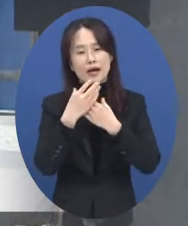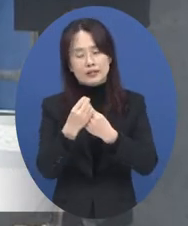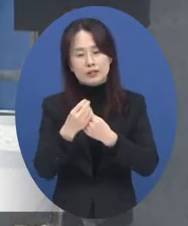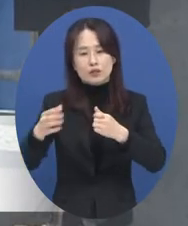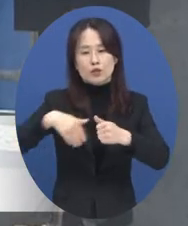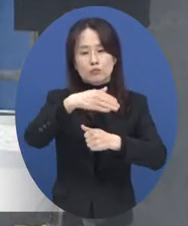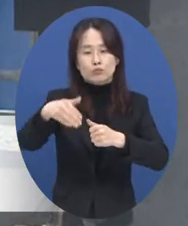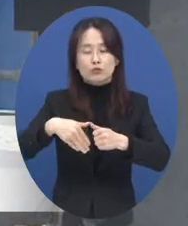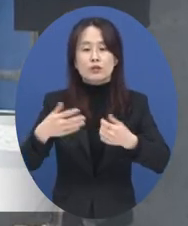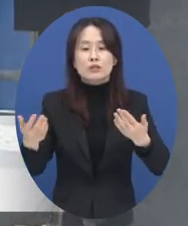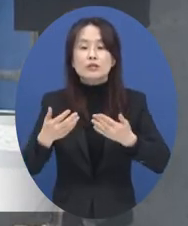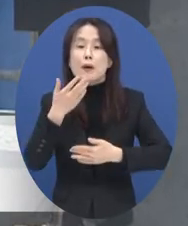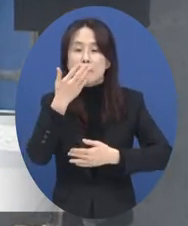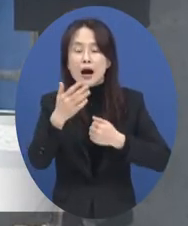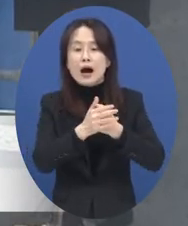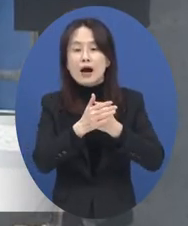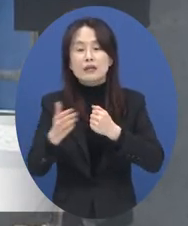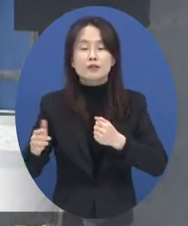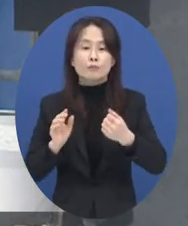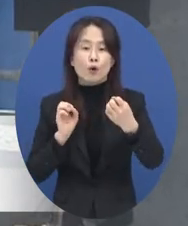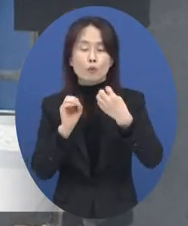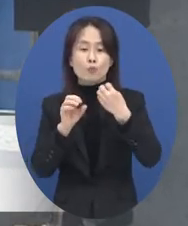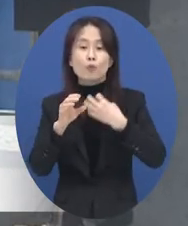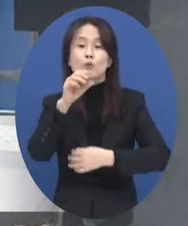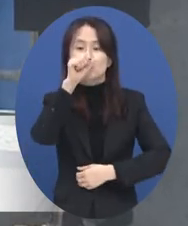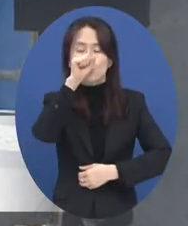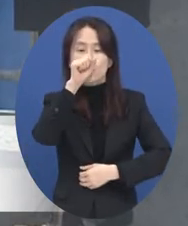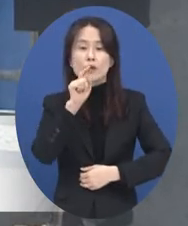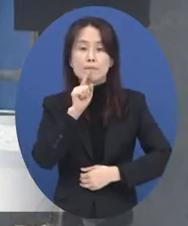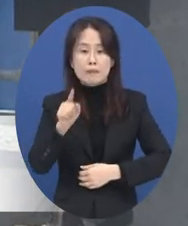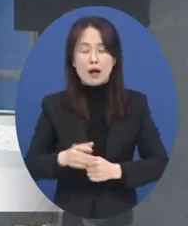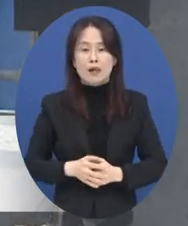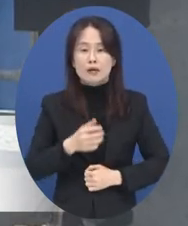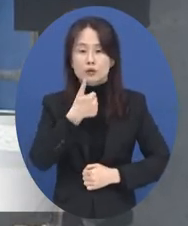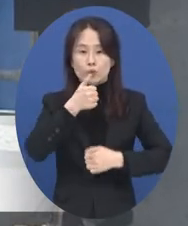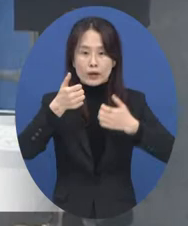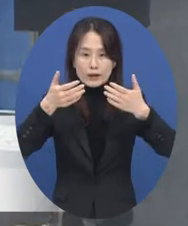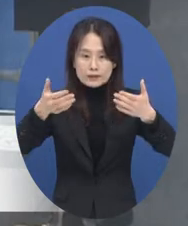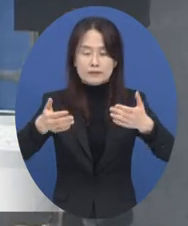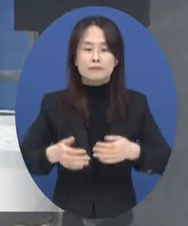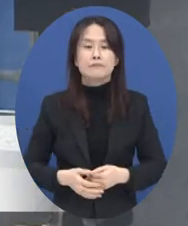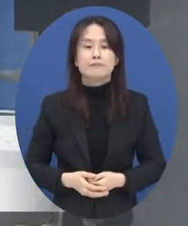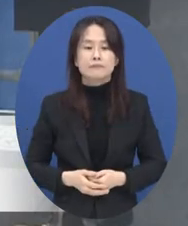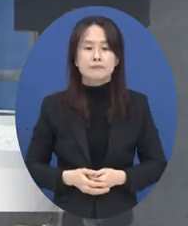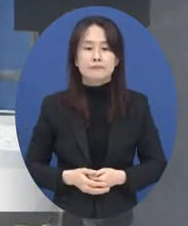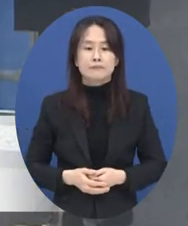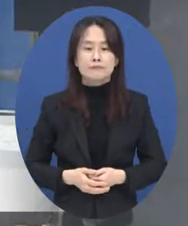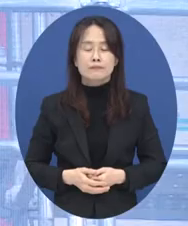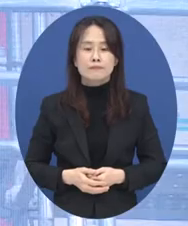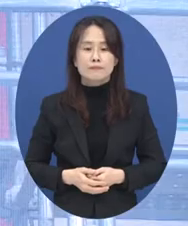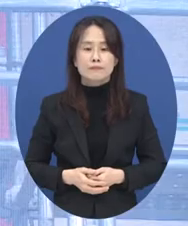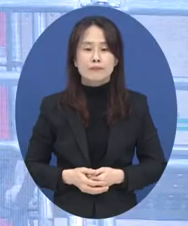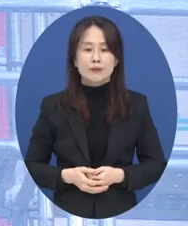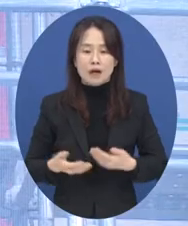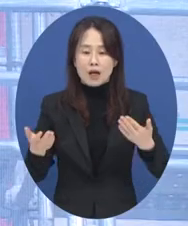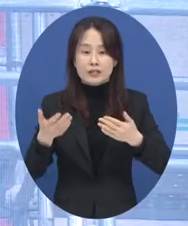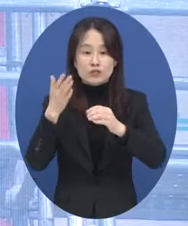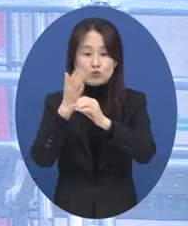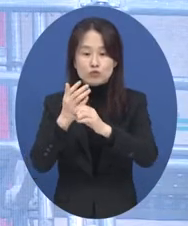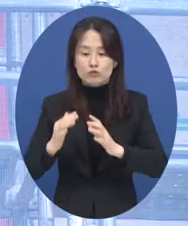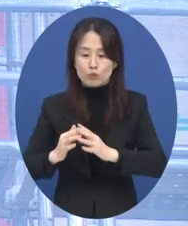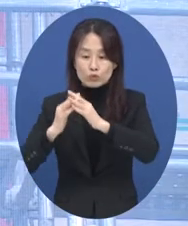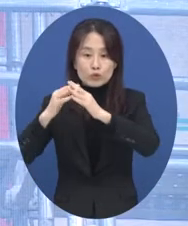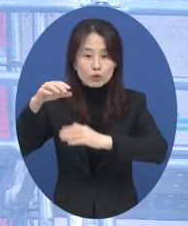안전한 작업환경에서 일할 수 있어 현장의 반응도 긍정적 인데요 김태희 기자의 보도입니다 작업에